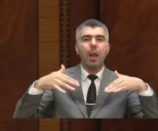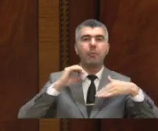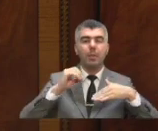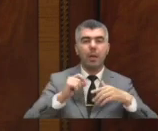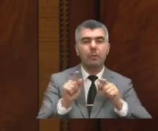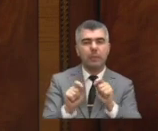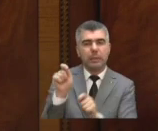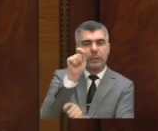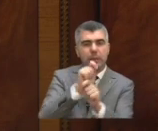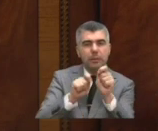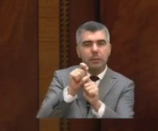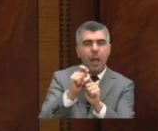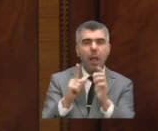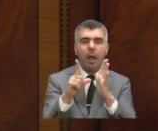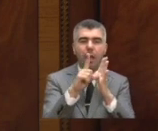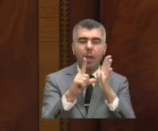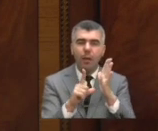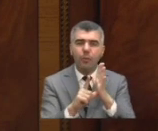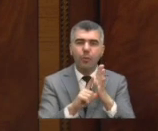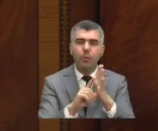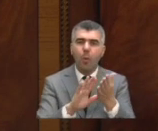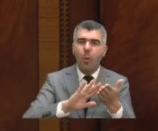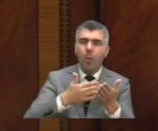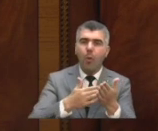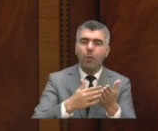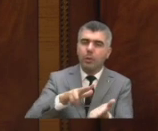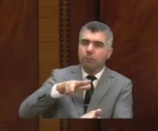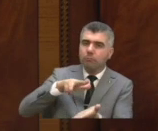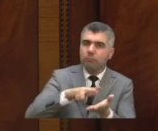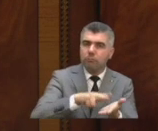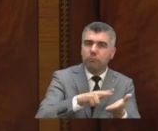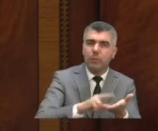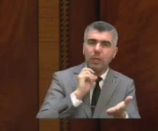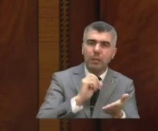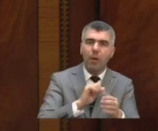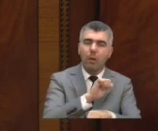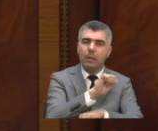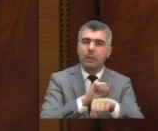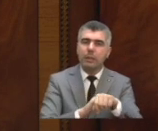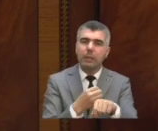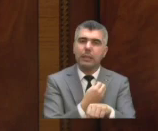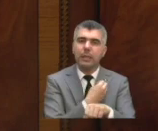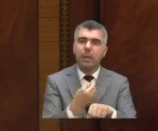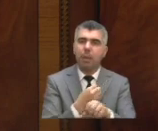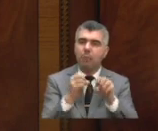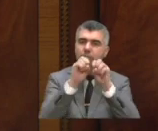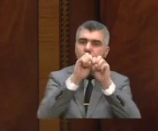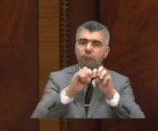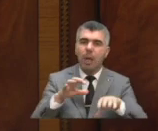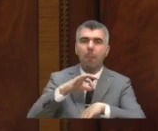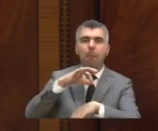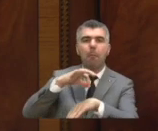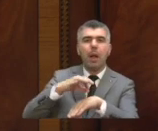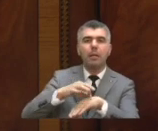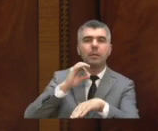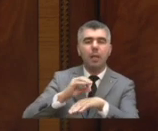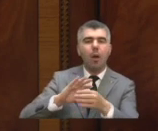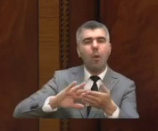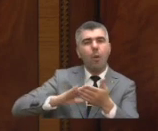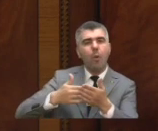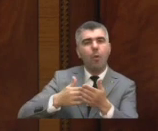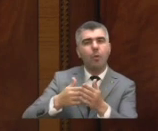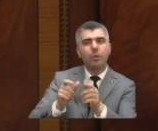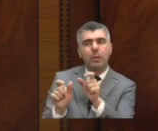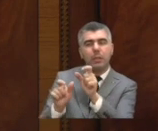الترسانه القانونيه والتنظيميه اللازمه لتعميم التامين الاجباري الاساسي عن المرض على كافه